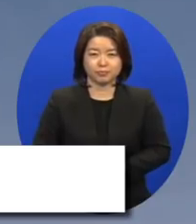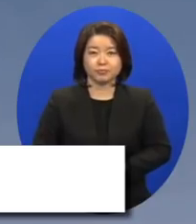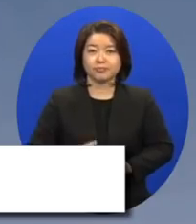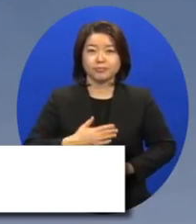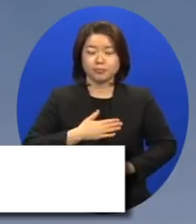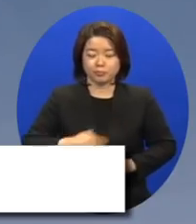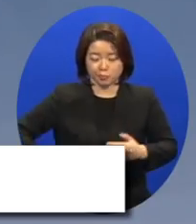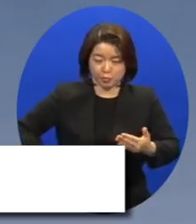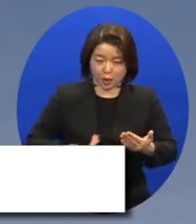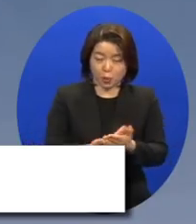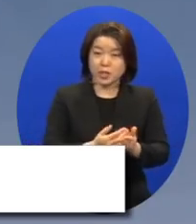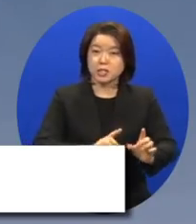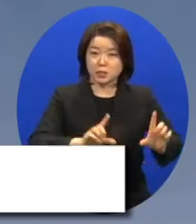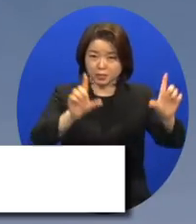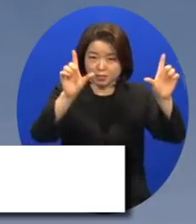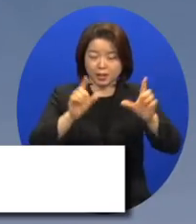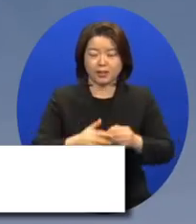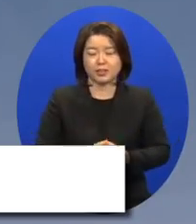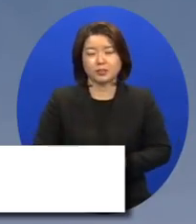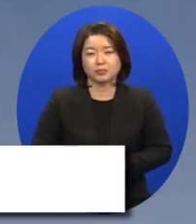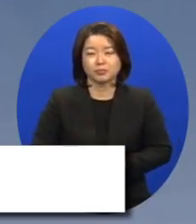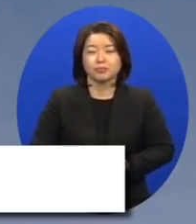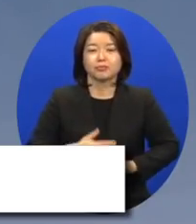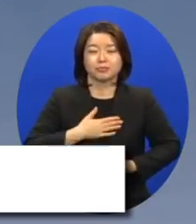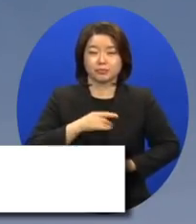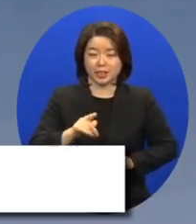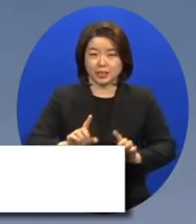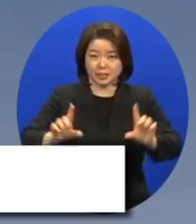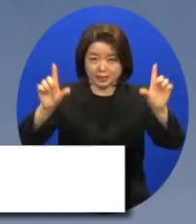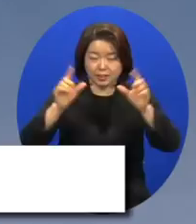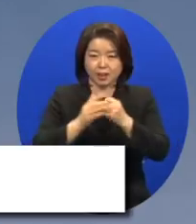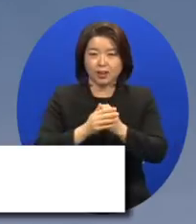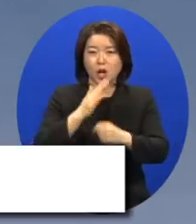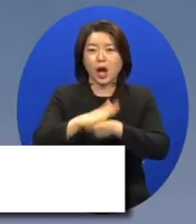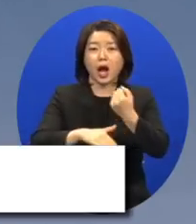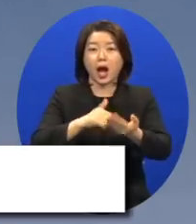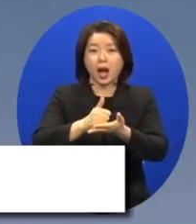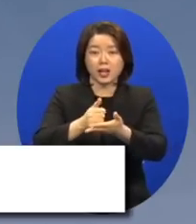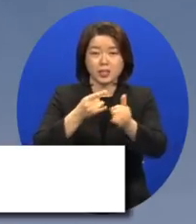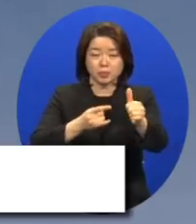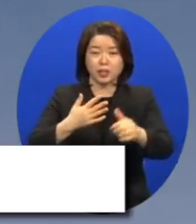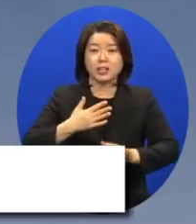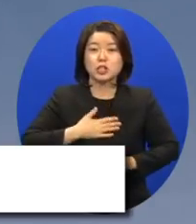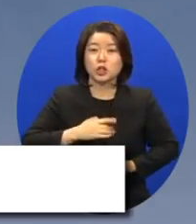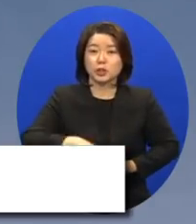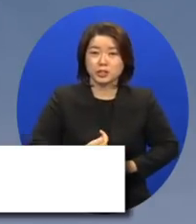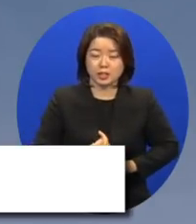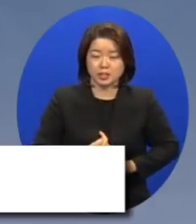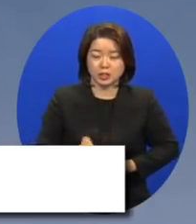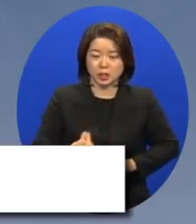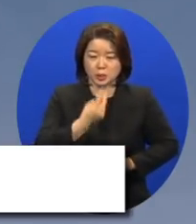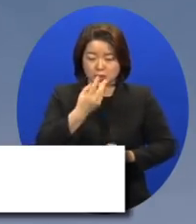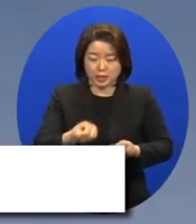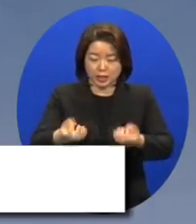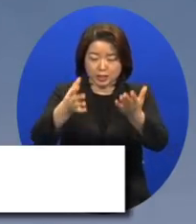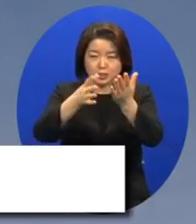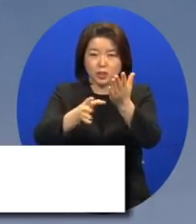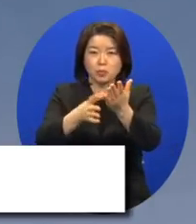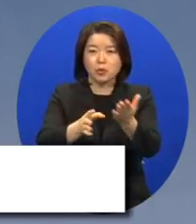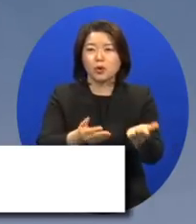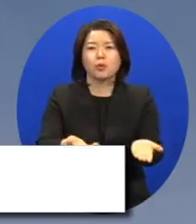제가 회심 하던 날입니다 저는 그날 하나님께 져 자신을 하나님께 산 제물로